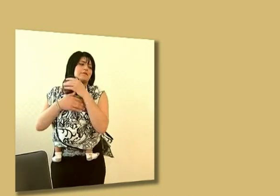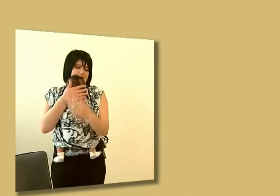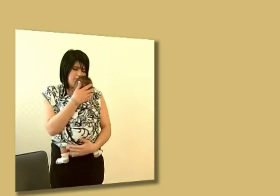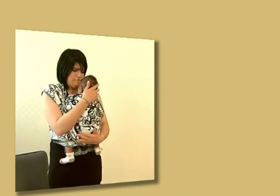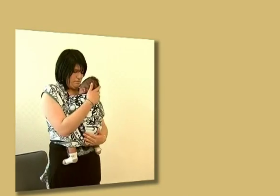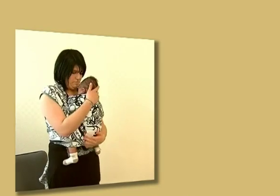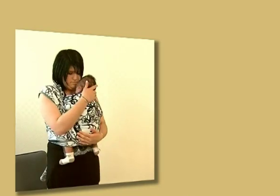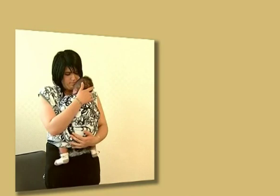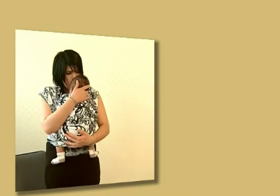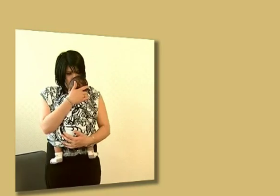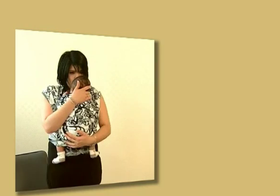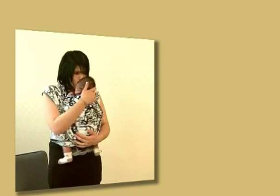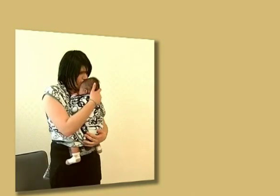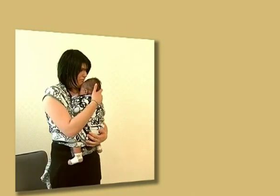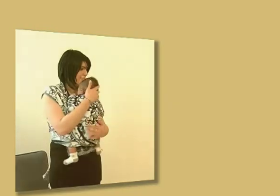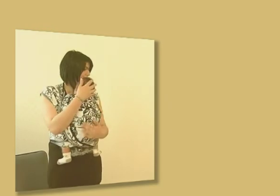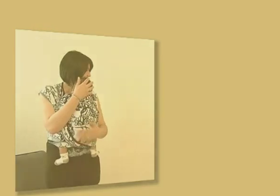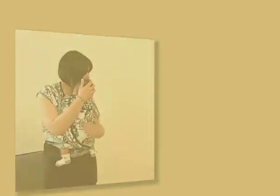Il a trop chaud.